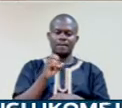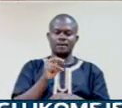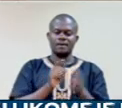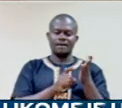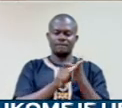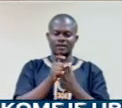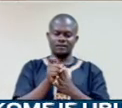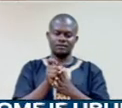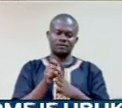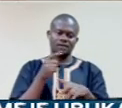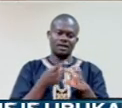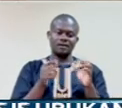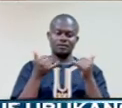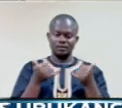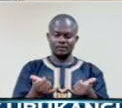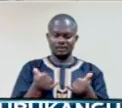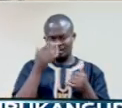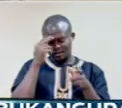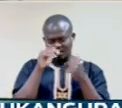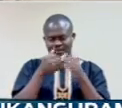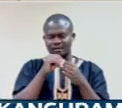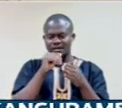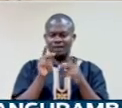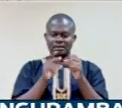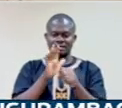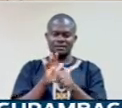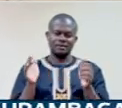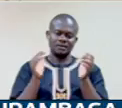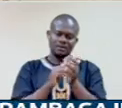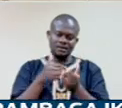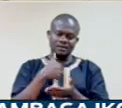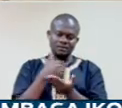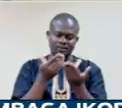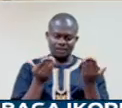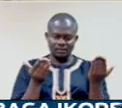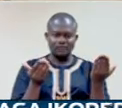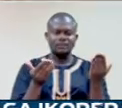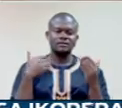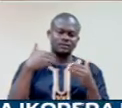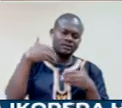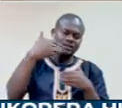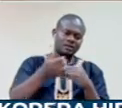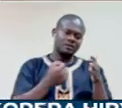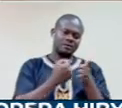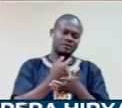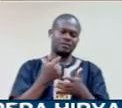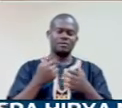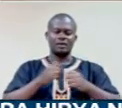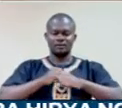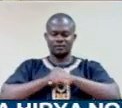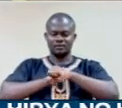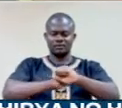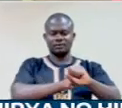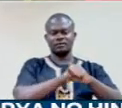coronavirus. Ariko kubera yuko nta bucucike tuzongera guhura nabwo, bizajya bituma turushaho kwirinda